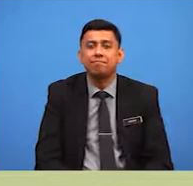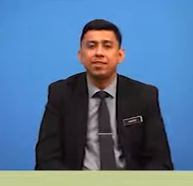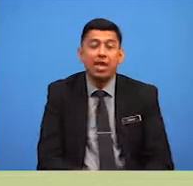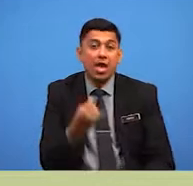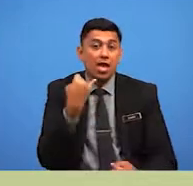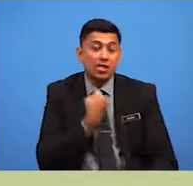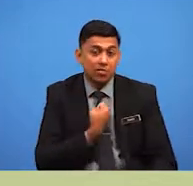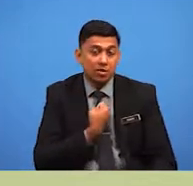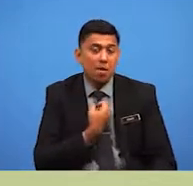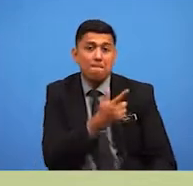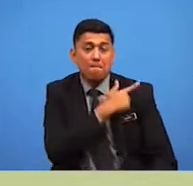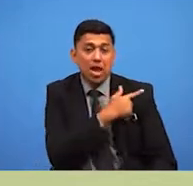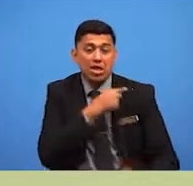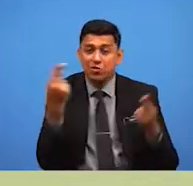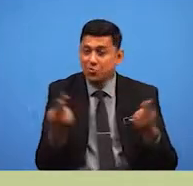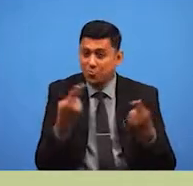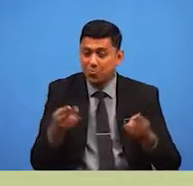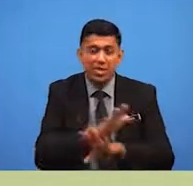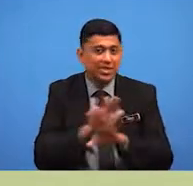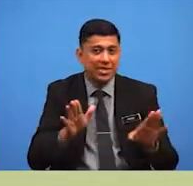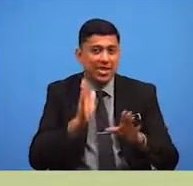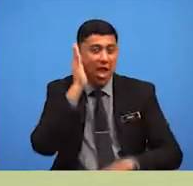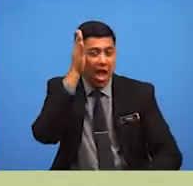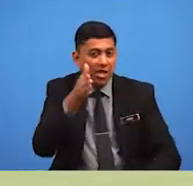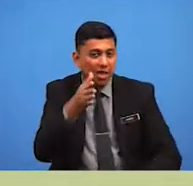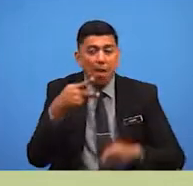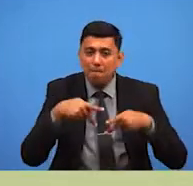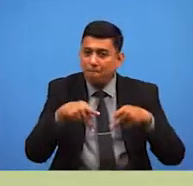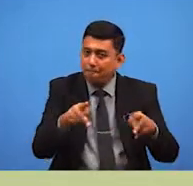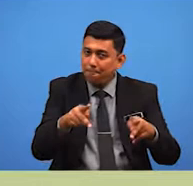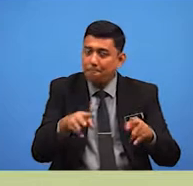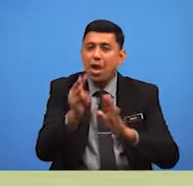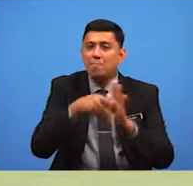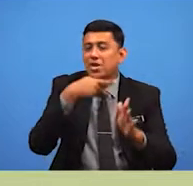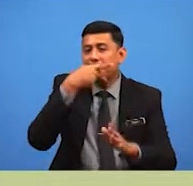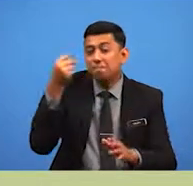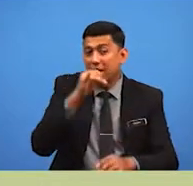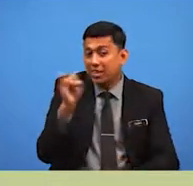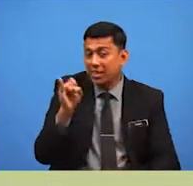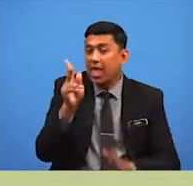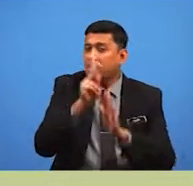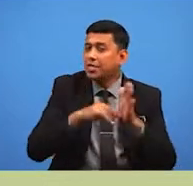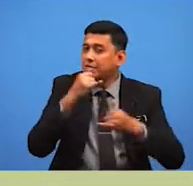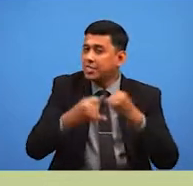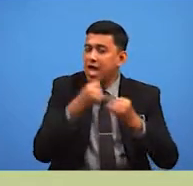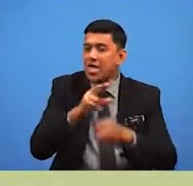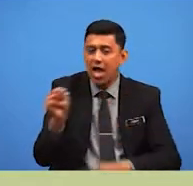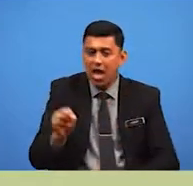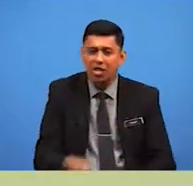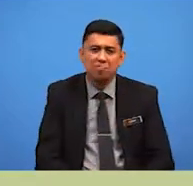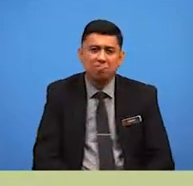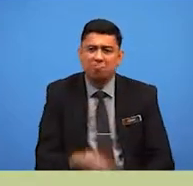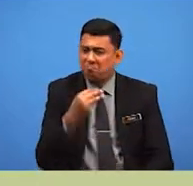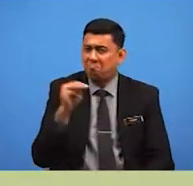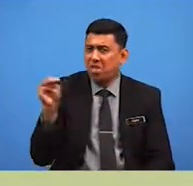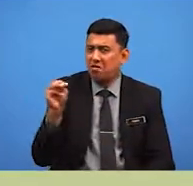Individu yang malas berusaha tidak akan berpeluang menikmati kejayaan. Mereka sekadar